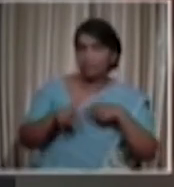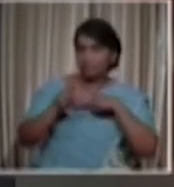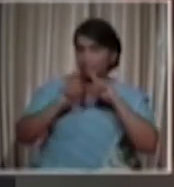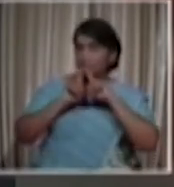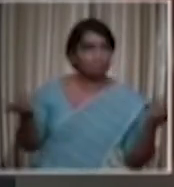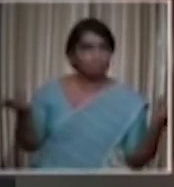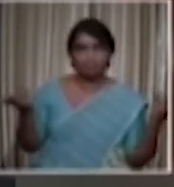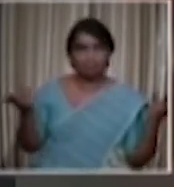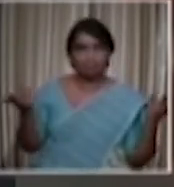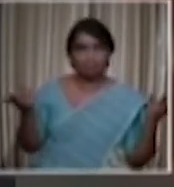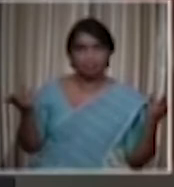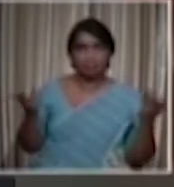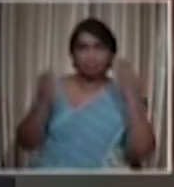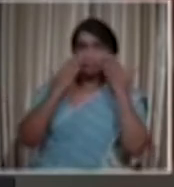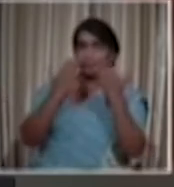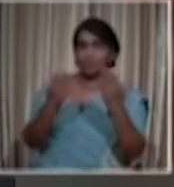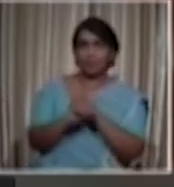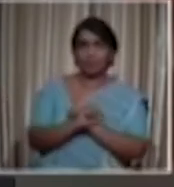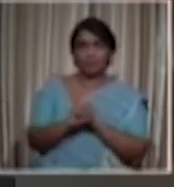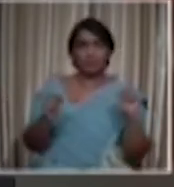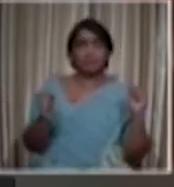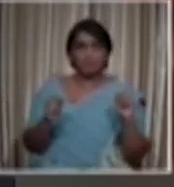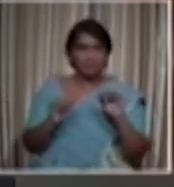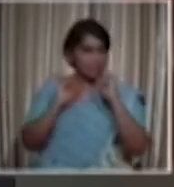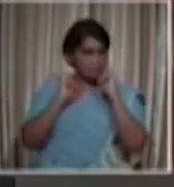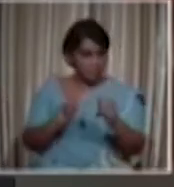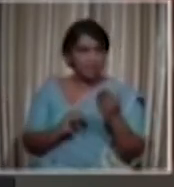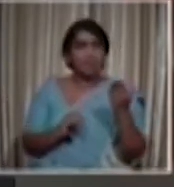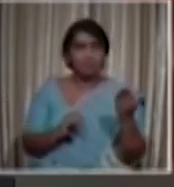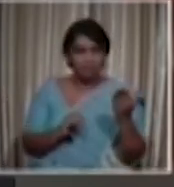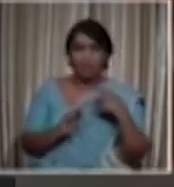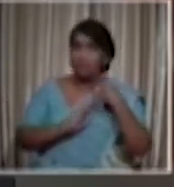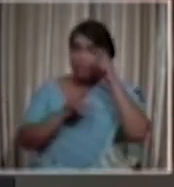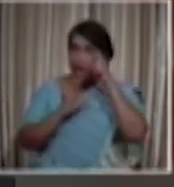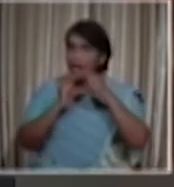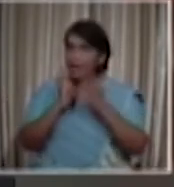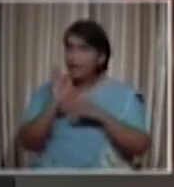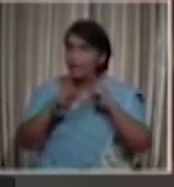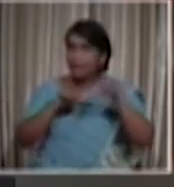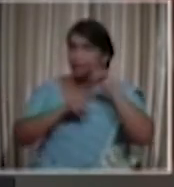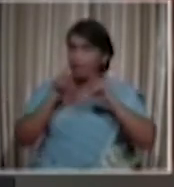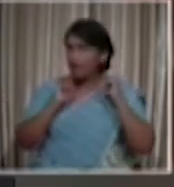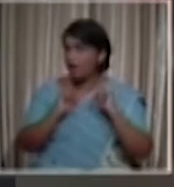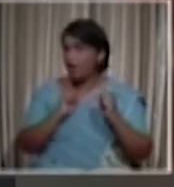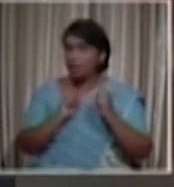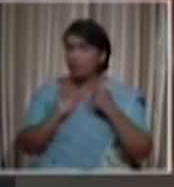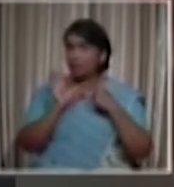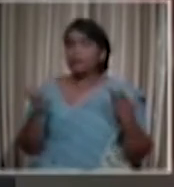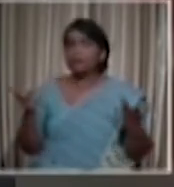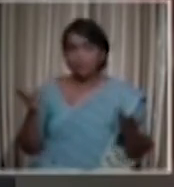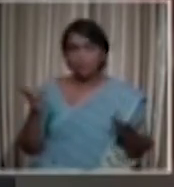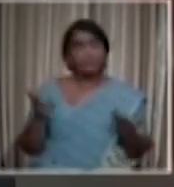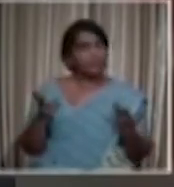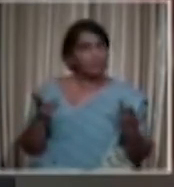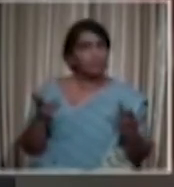කියලා. නමුත් අද එහෙම දෙයක් පේන්නේ නැහැ. මං හිතන්නේ මේක බලවත් අසාධාරණයක්. මොකද මුළු රටම බලාගෙන ඉන්නවා මේ ජාත්‍යන්තර මුල්‍ය අරමුදලත් එක්ක සාකච්ඡාව.